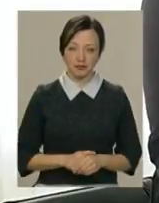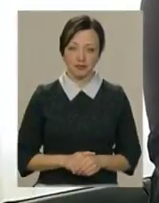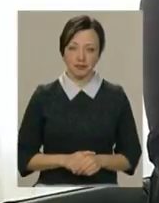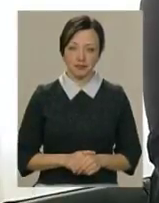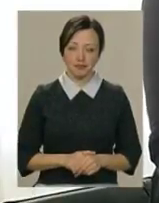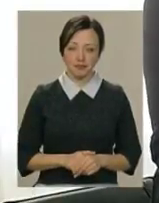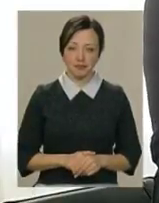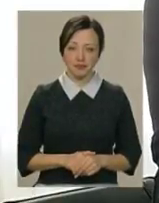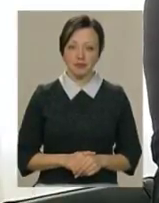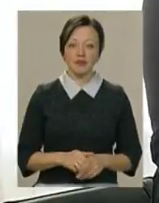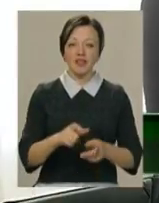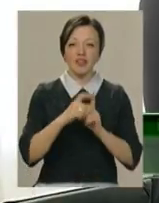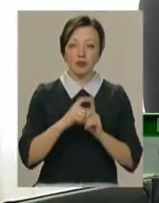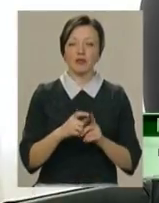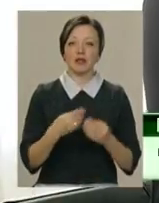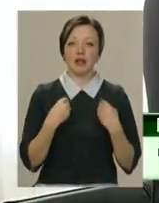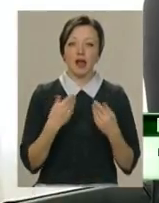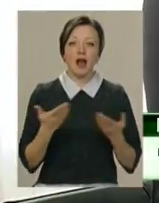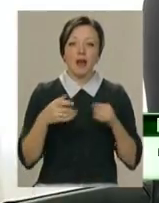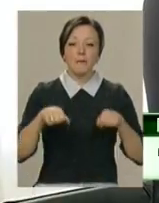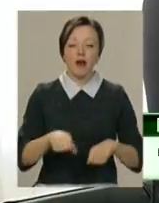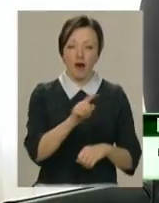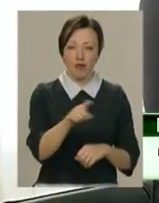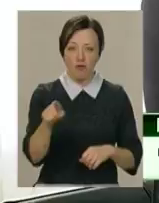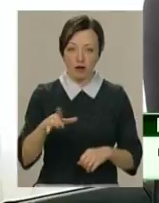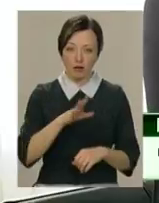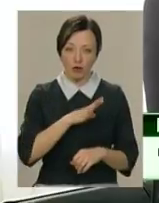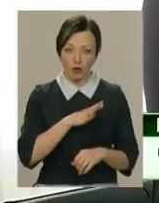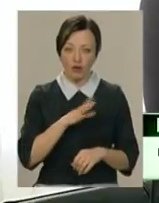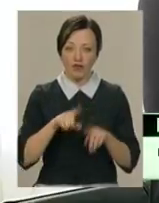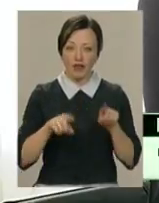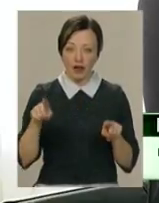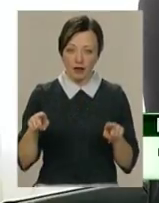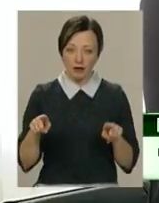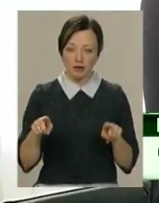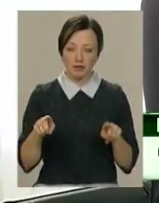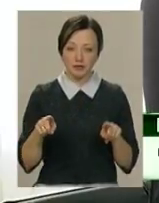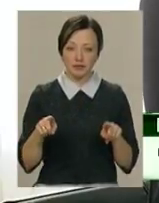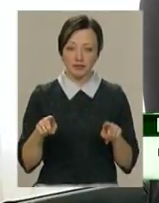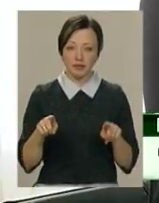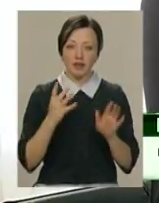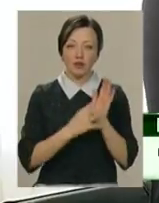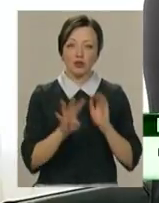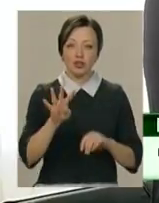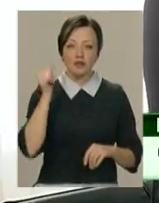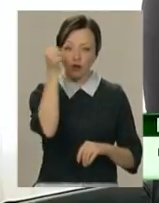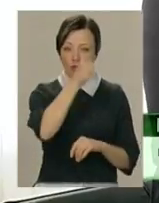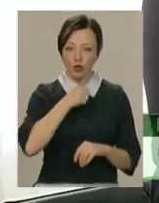Чіткої відповіді, все ж таки, яке право існувало у позивачів? У деяких з позивачів в